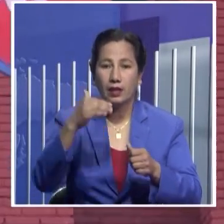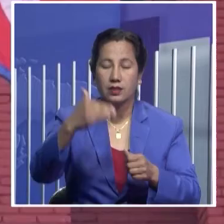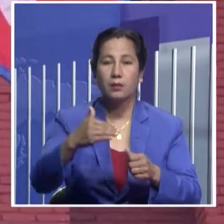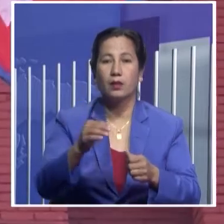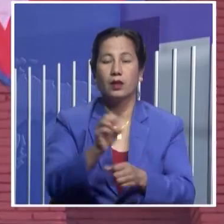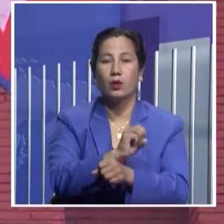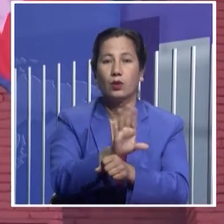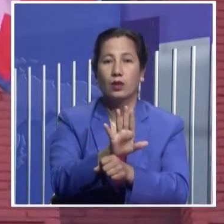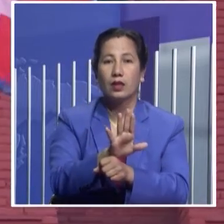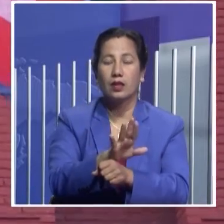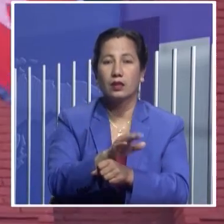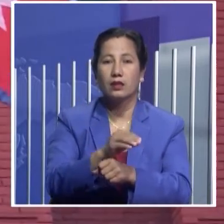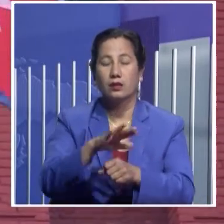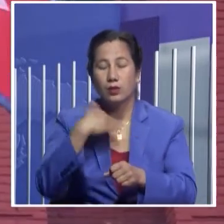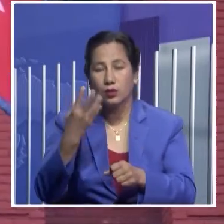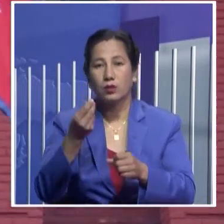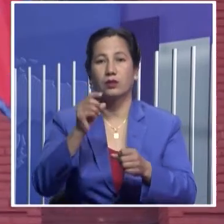संक्रमणबाट मृत्यु हुनेको संख्या